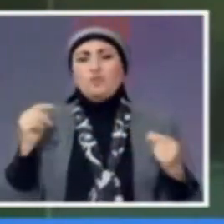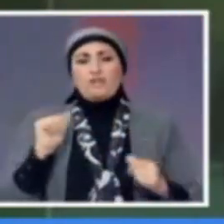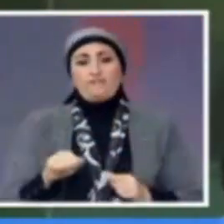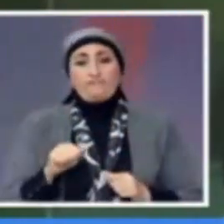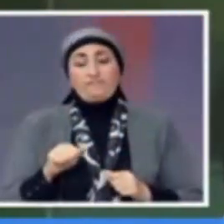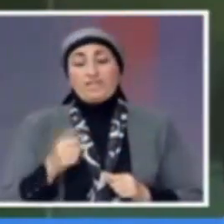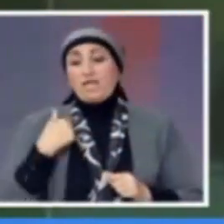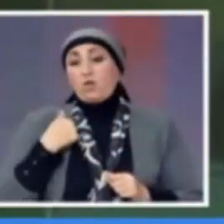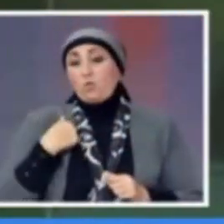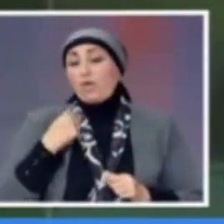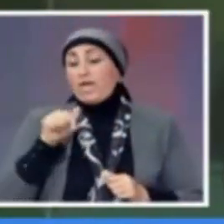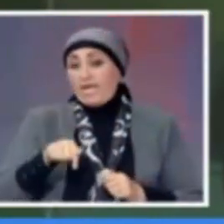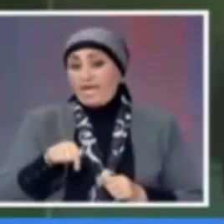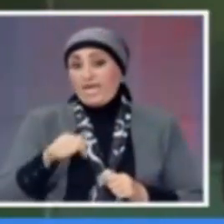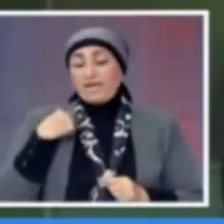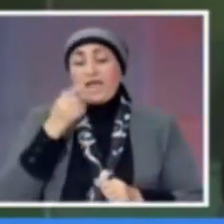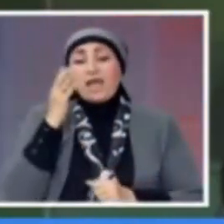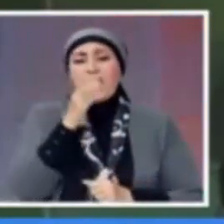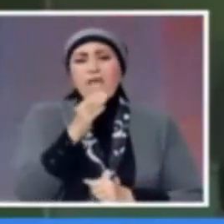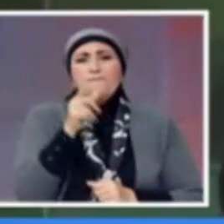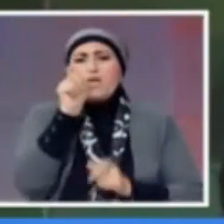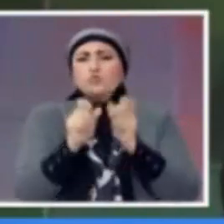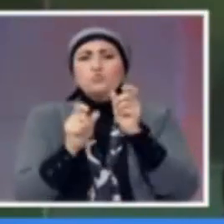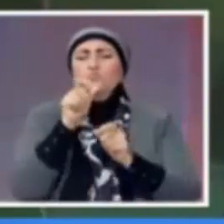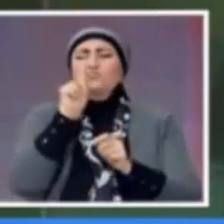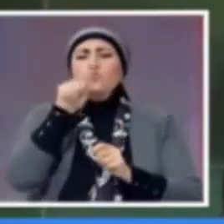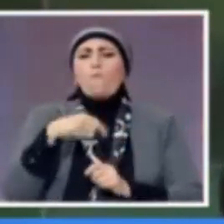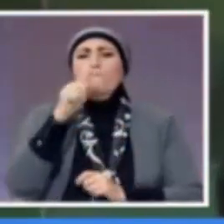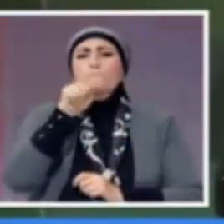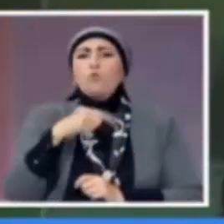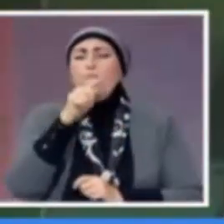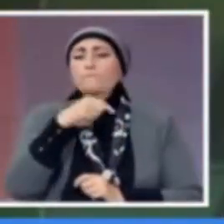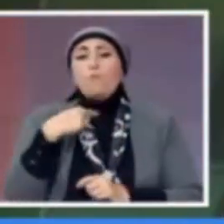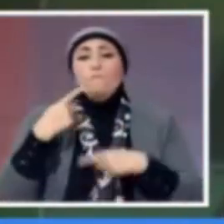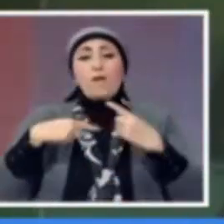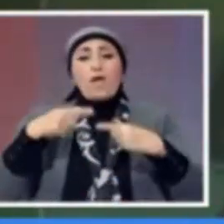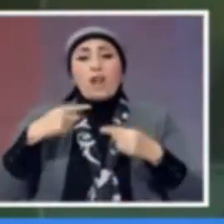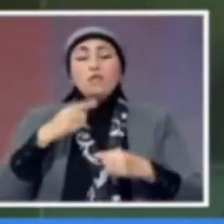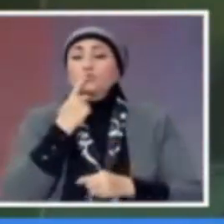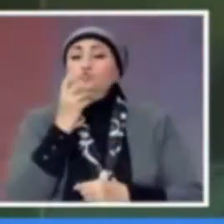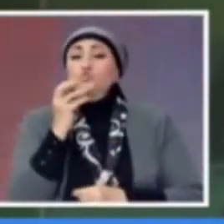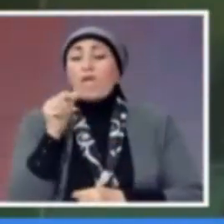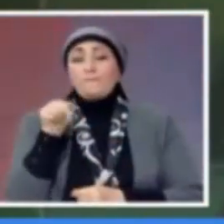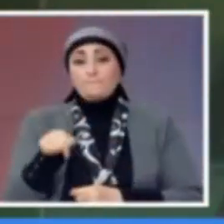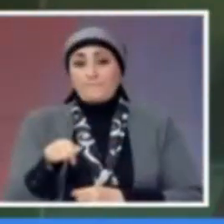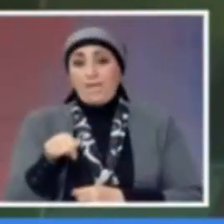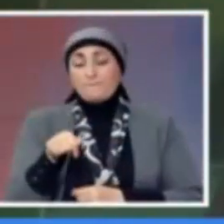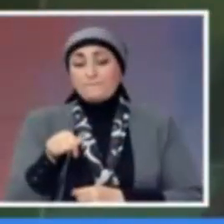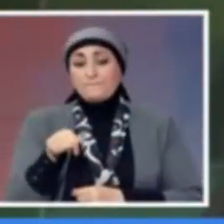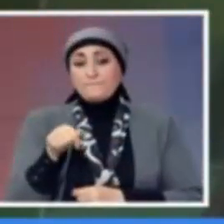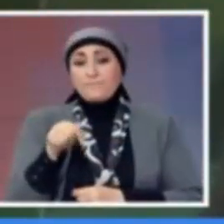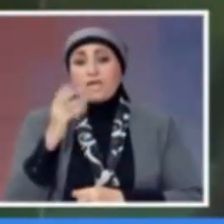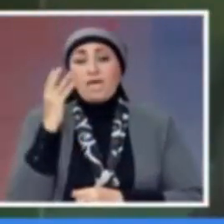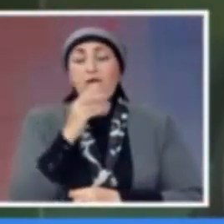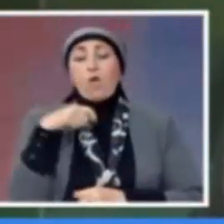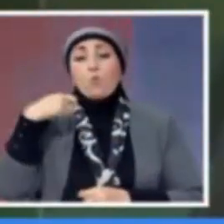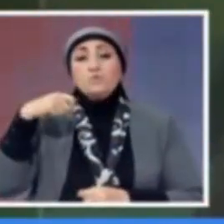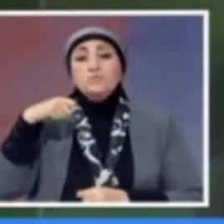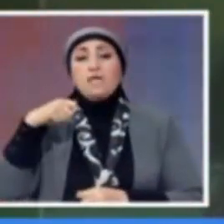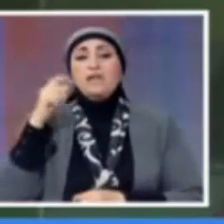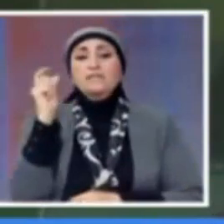رسائل دعوية للسادة الأئمة نطلقها يوميا في لشباب الدعاة وكبار أئمة وزارة